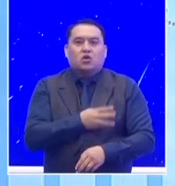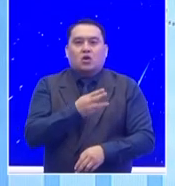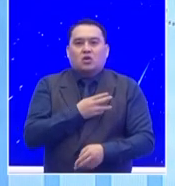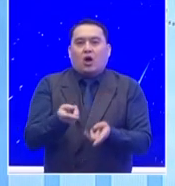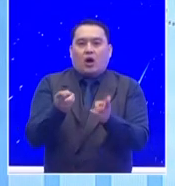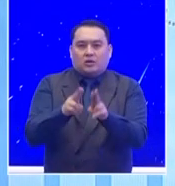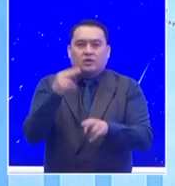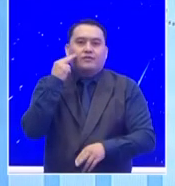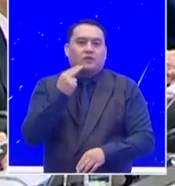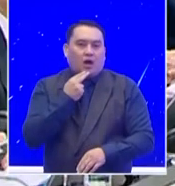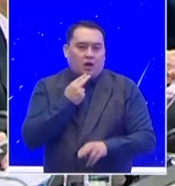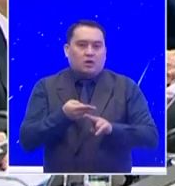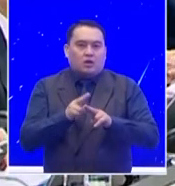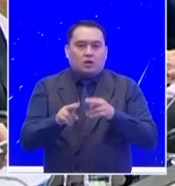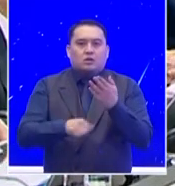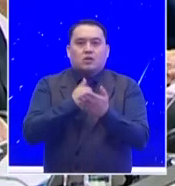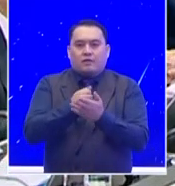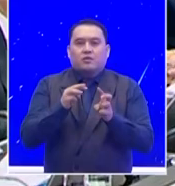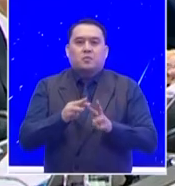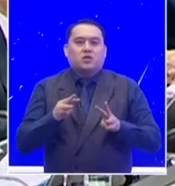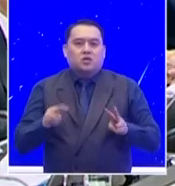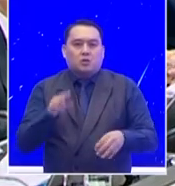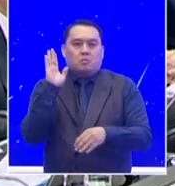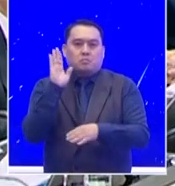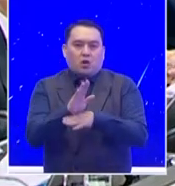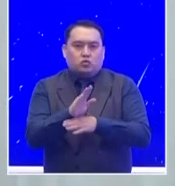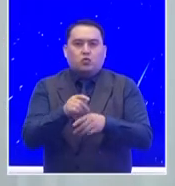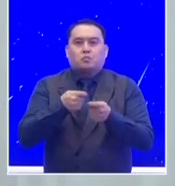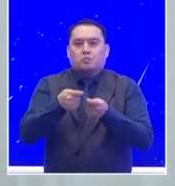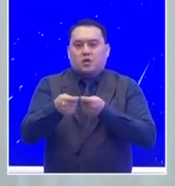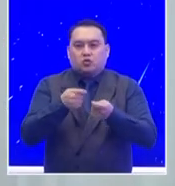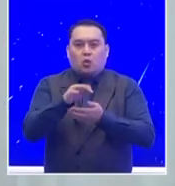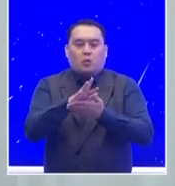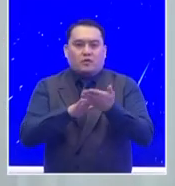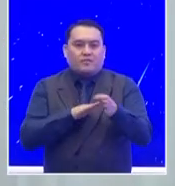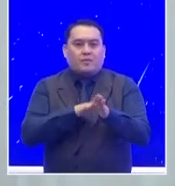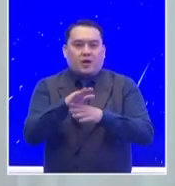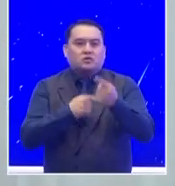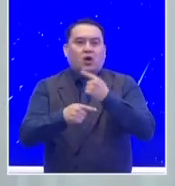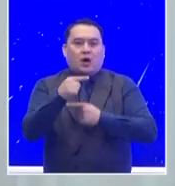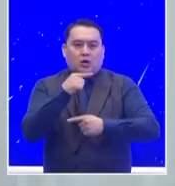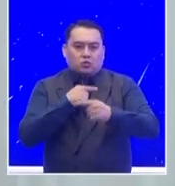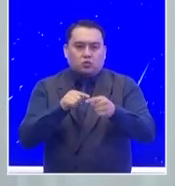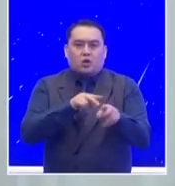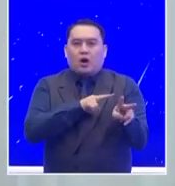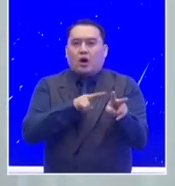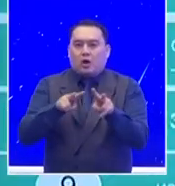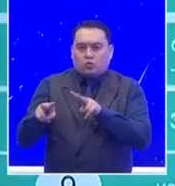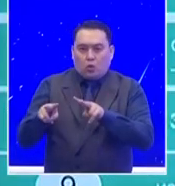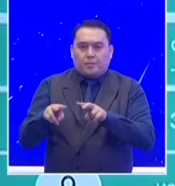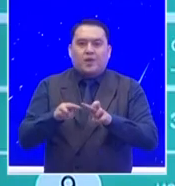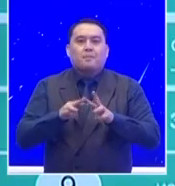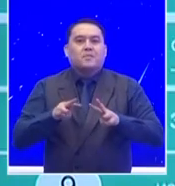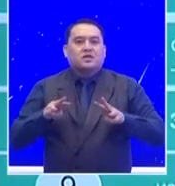желание остаться в Китае. Глава Кабмина Аскар Мамин поручил Минздраву продолжать осуществление санитарно-эпидемиологического